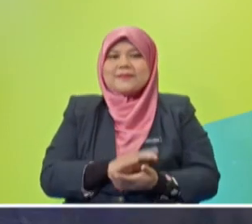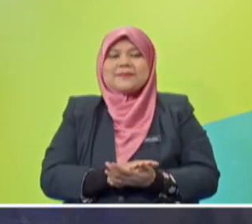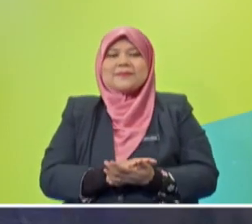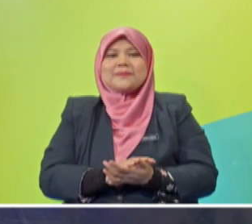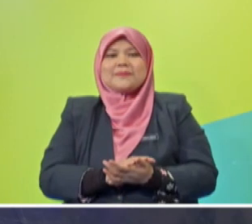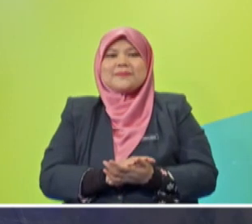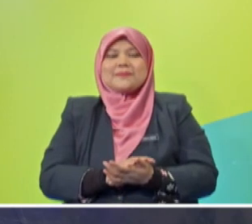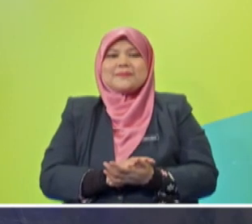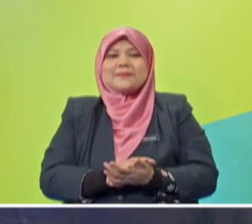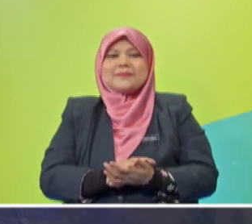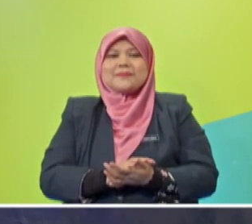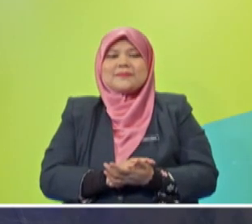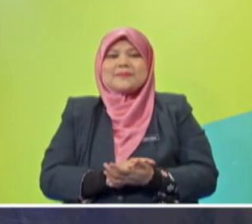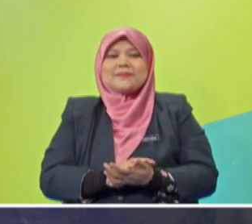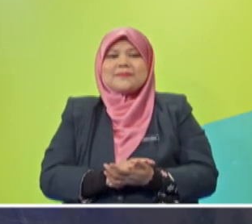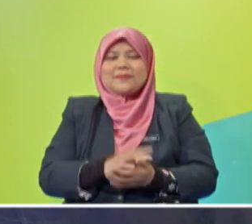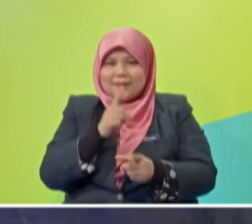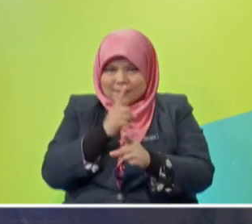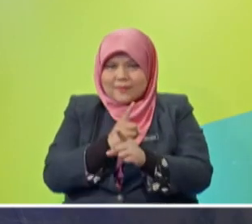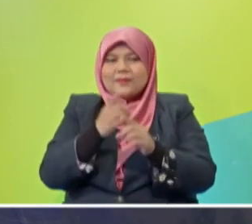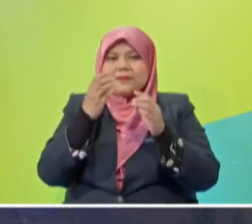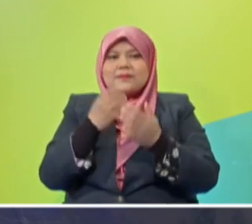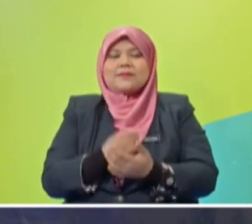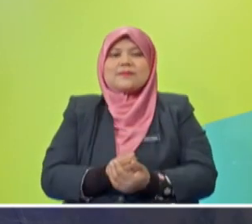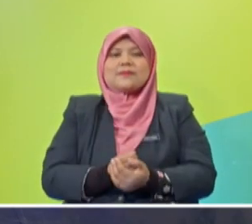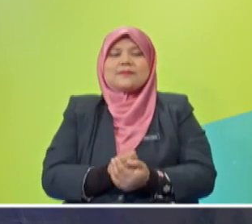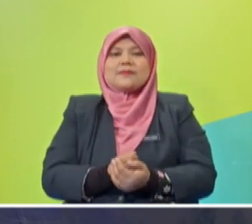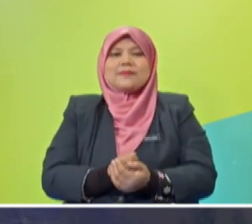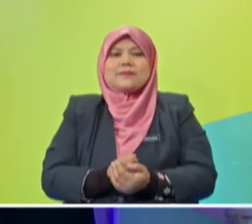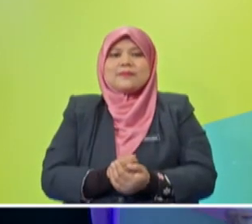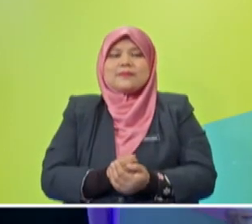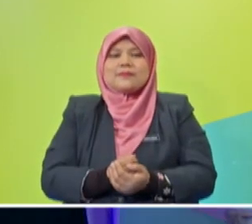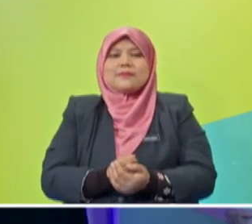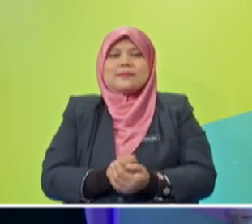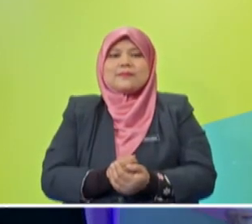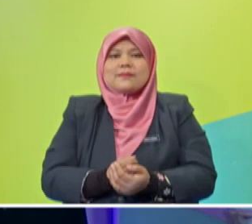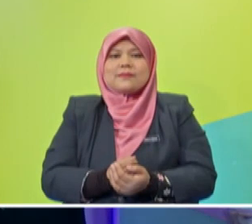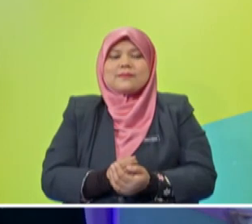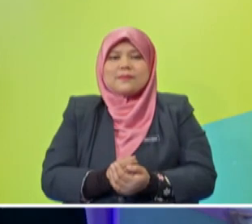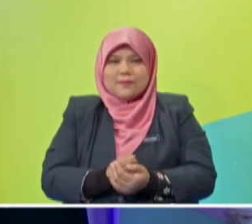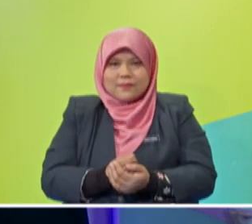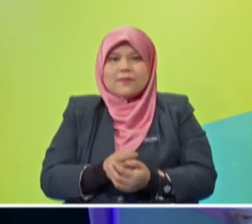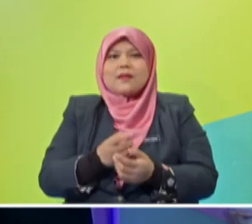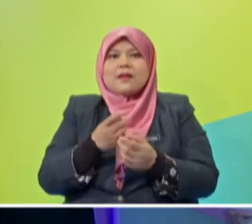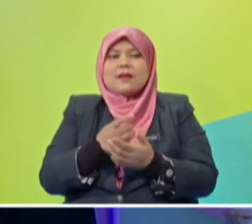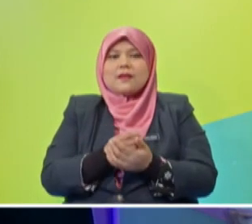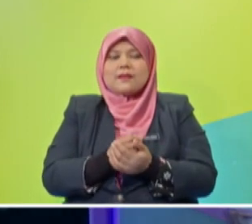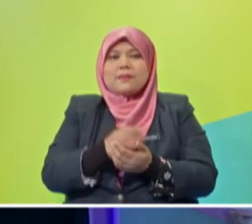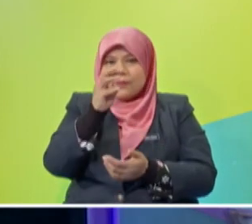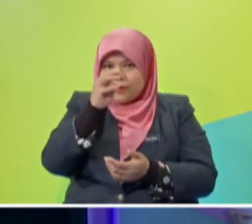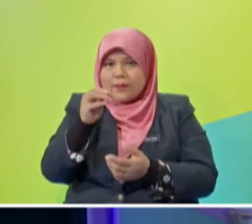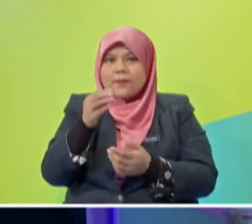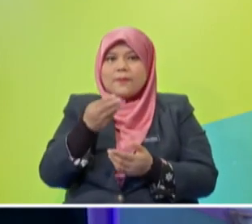Betul tak cikgu? Dia tanya tu. Betul tak cikgu? Betul tu. Okey, Amirah dia bagi jawapan yang sangat excellent lah. Sebab dia